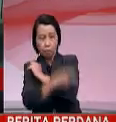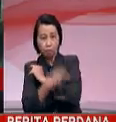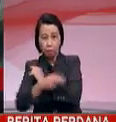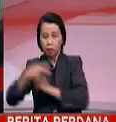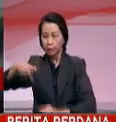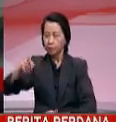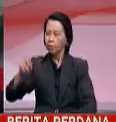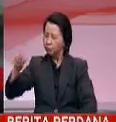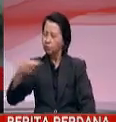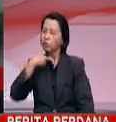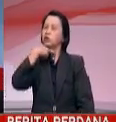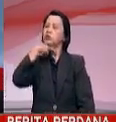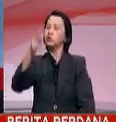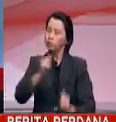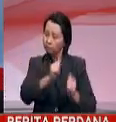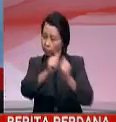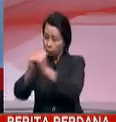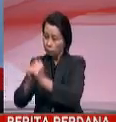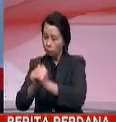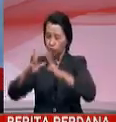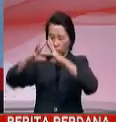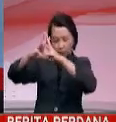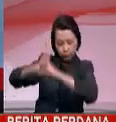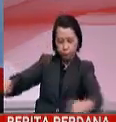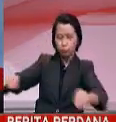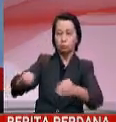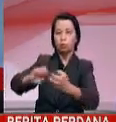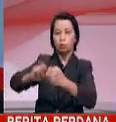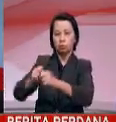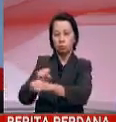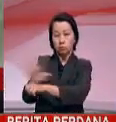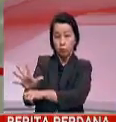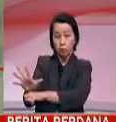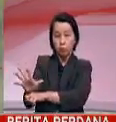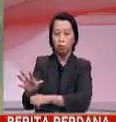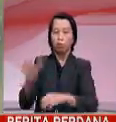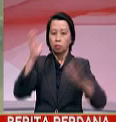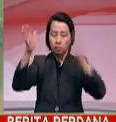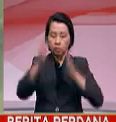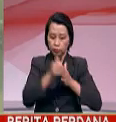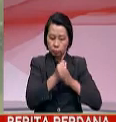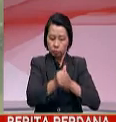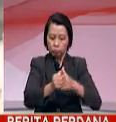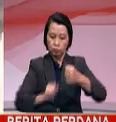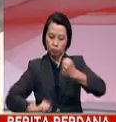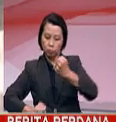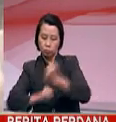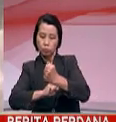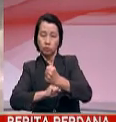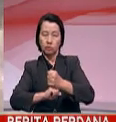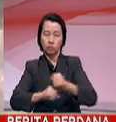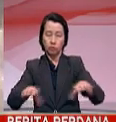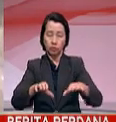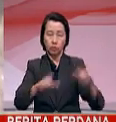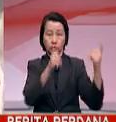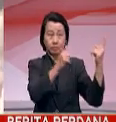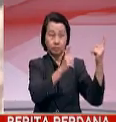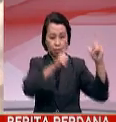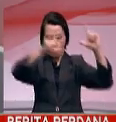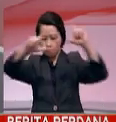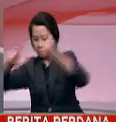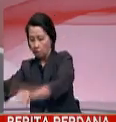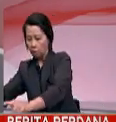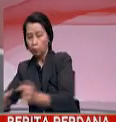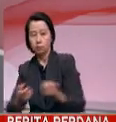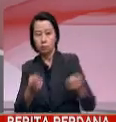PBB bersuara secara sejagat dalam memerangi wabak tersebut. Malaysia juga mengetuai sokongan melaksanakan gencatan senjata